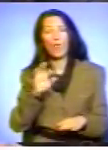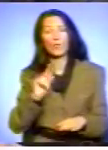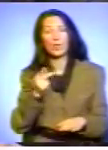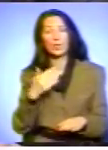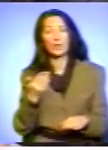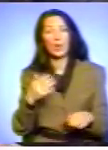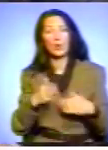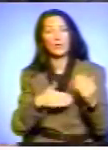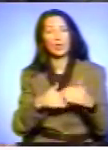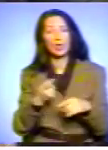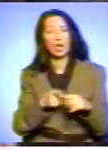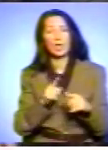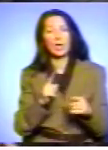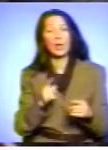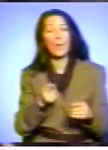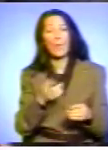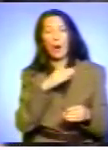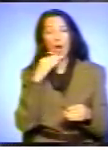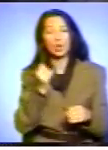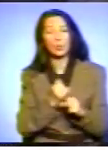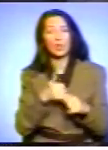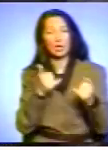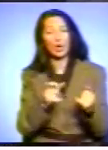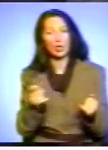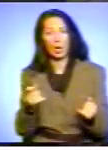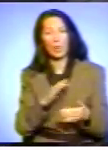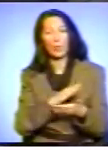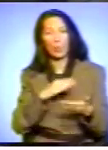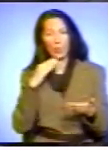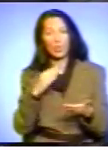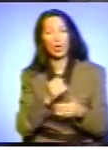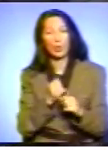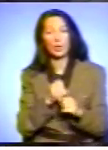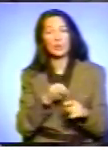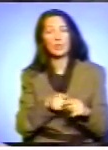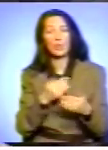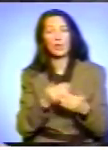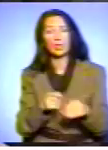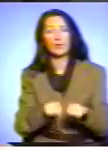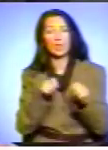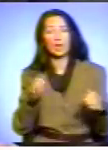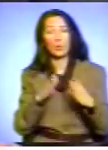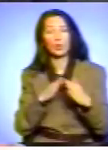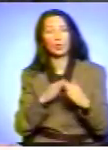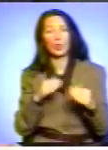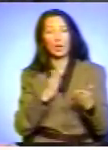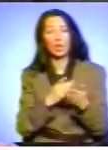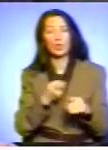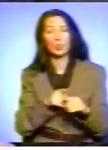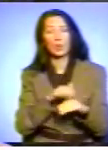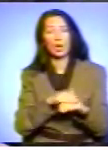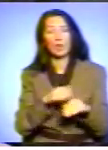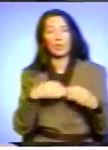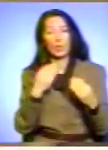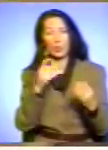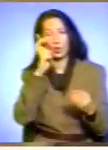які багато зробили для людей, які багато робите, і цей приклад відкриття будинку є тому підтвердження. Дай вам Боже здоров'я зробити ще